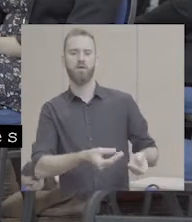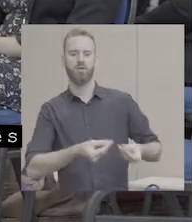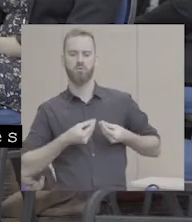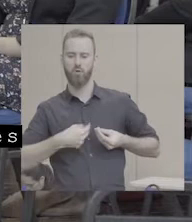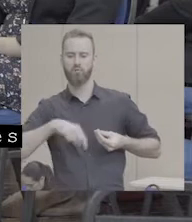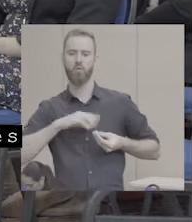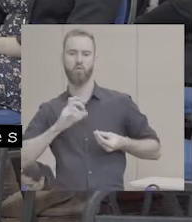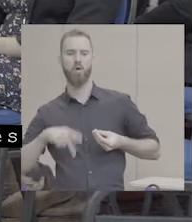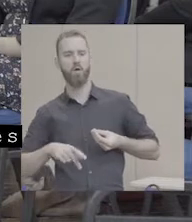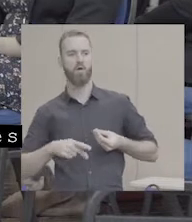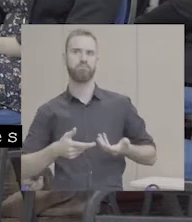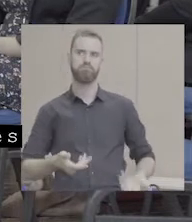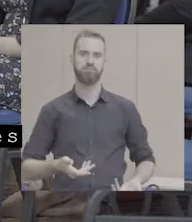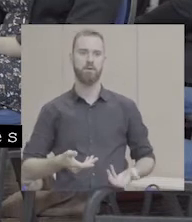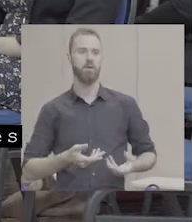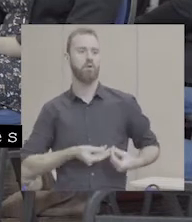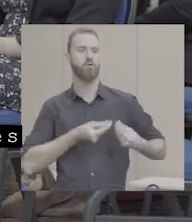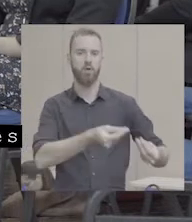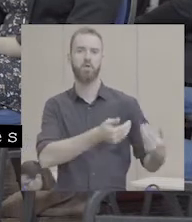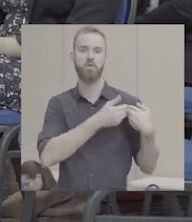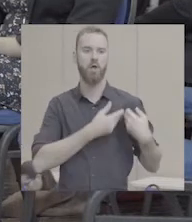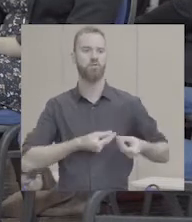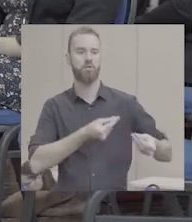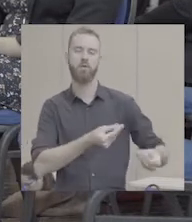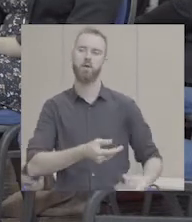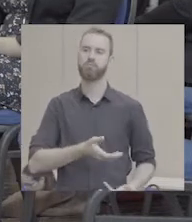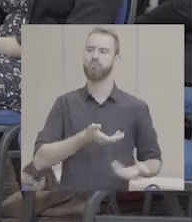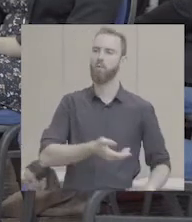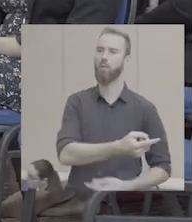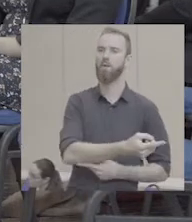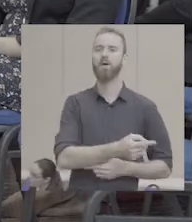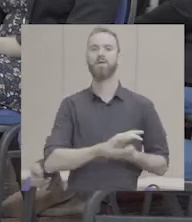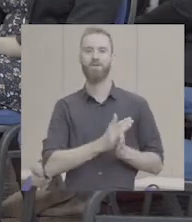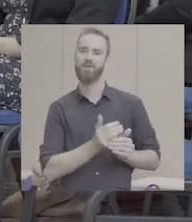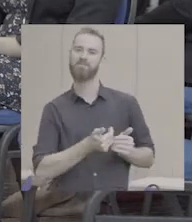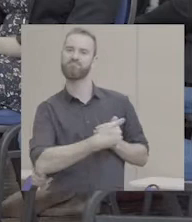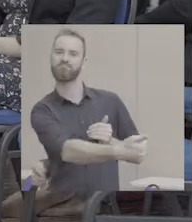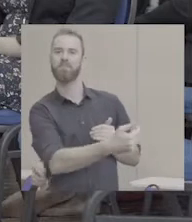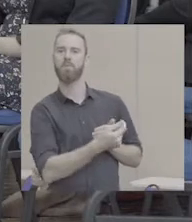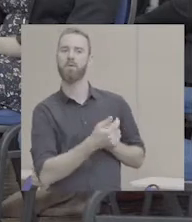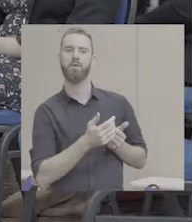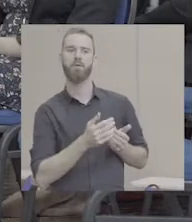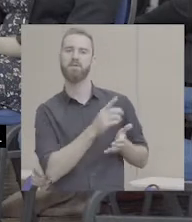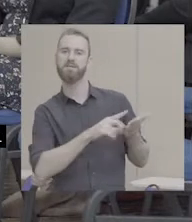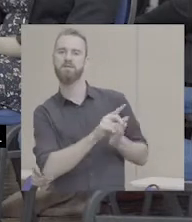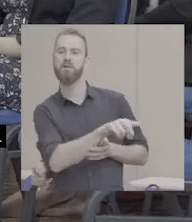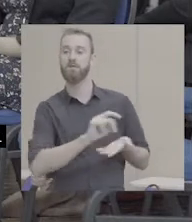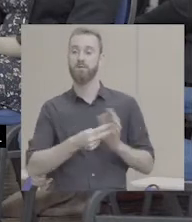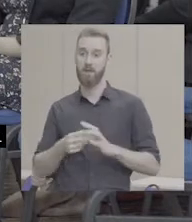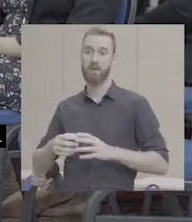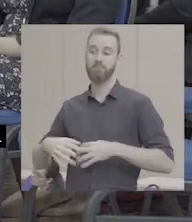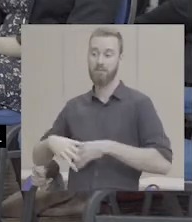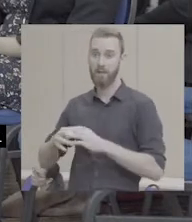pour notre capacité, disons, de distribuer des tâches puis tout ça. Donc, il y a des personnes qui se ramassent discriminées de facto, genre, une fois la